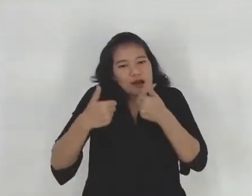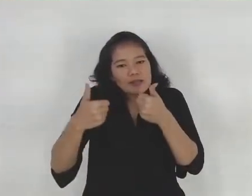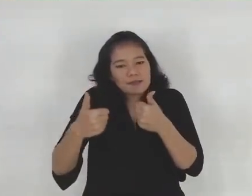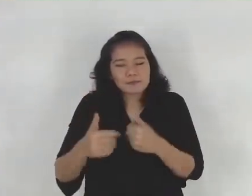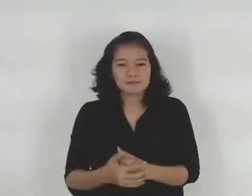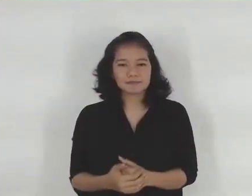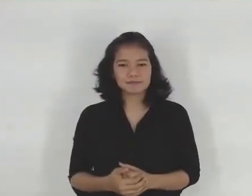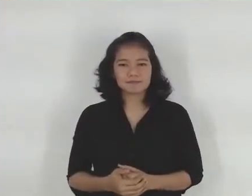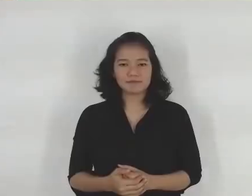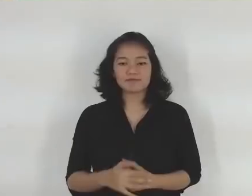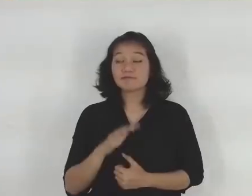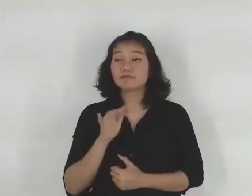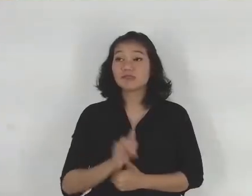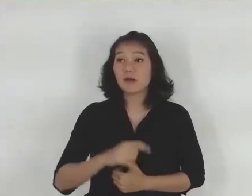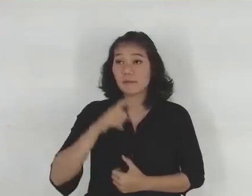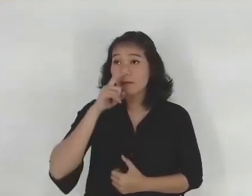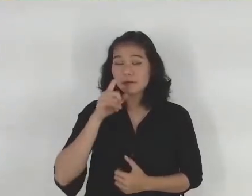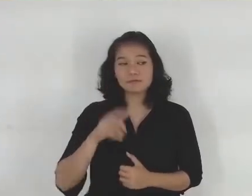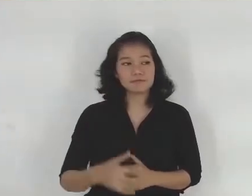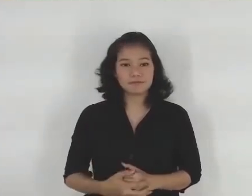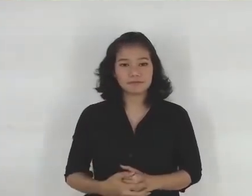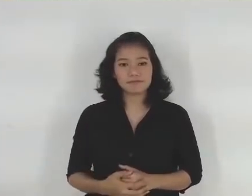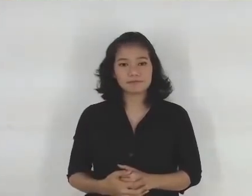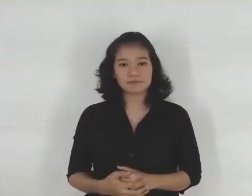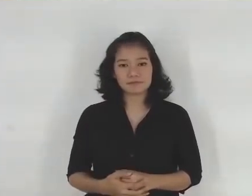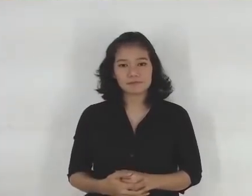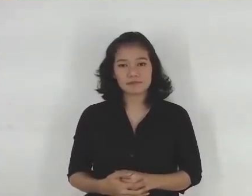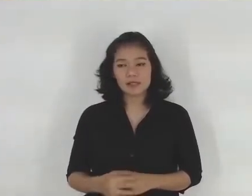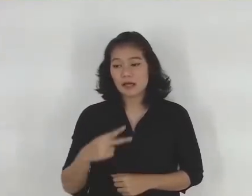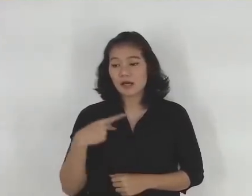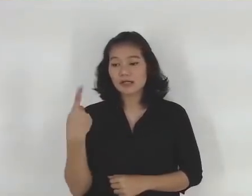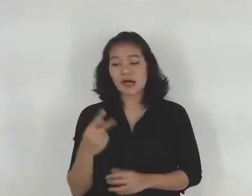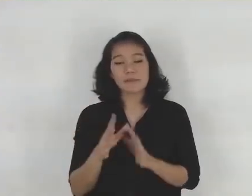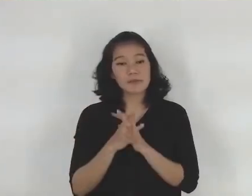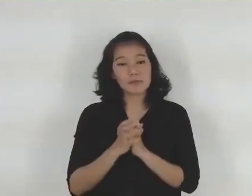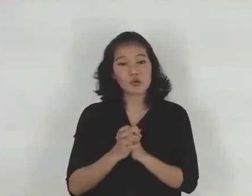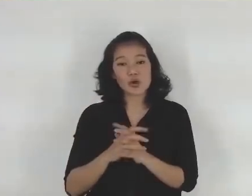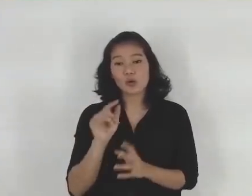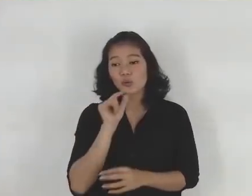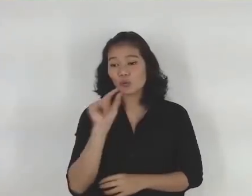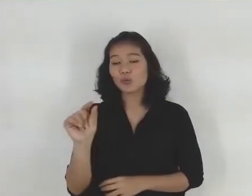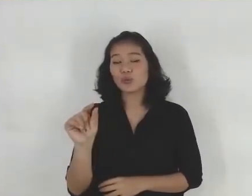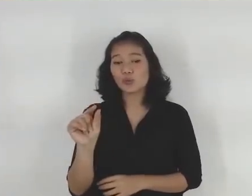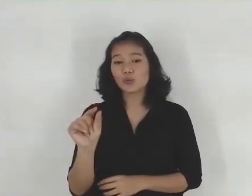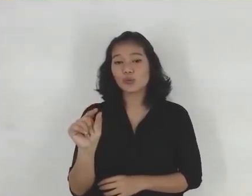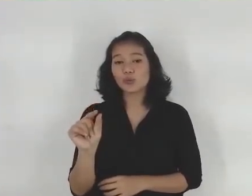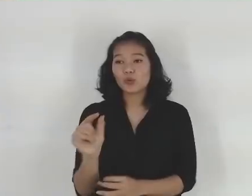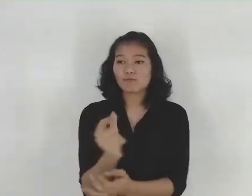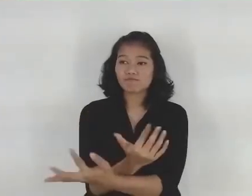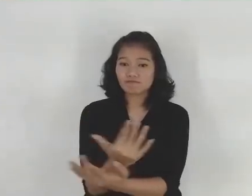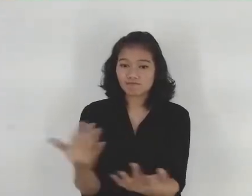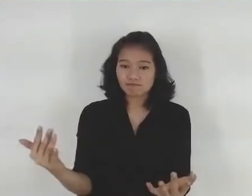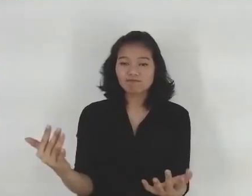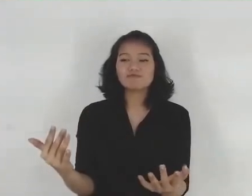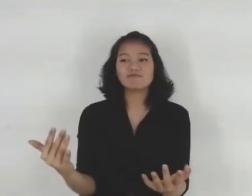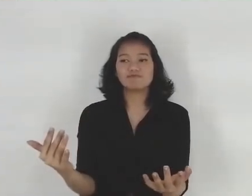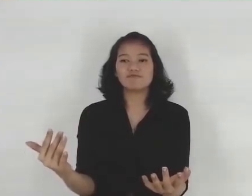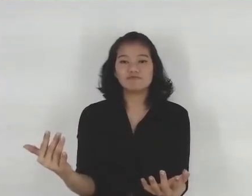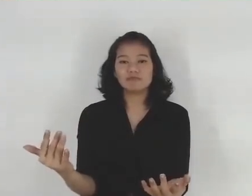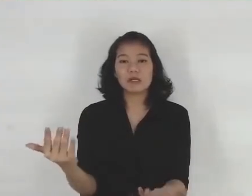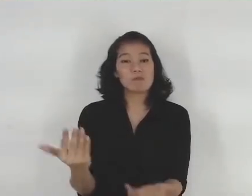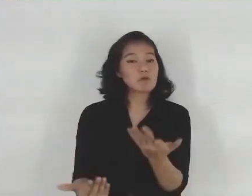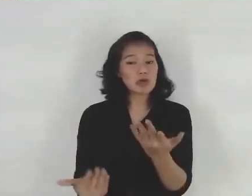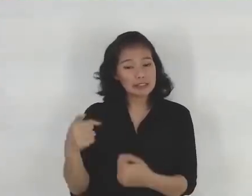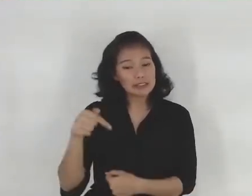lagi ya bapak kami berdoa bagi saudara-saudara kami yang